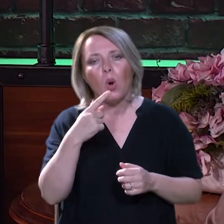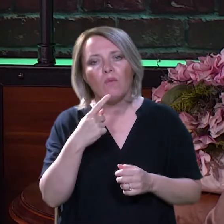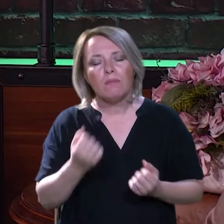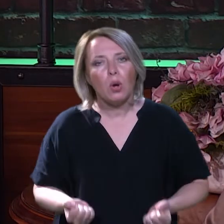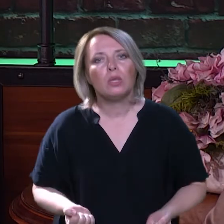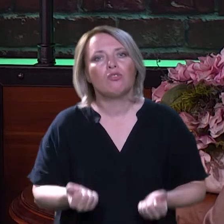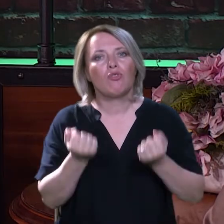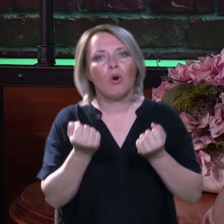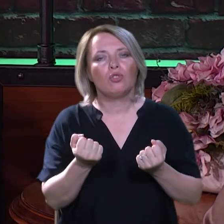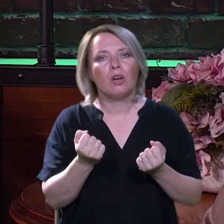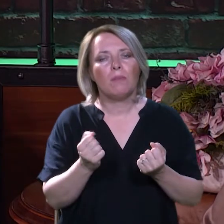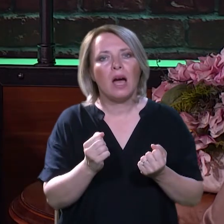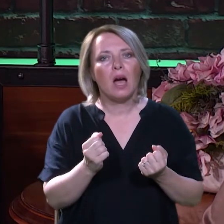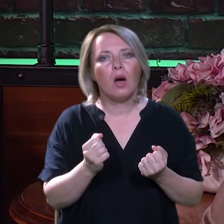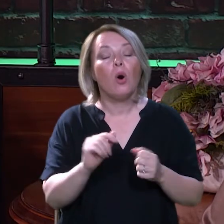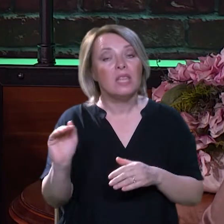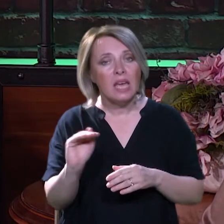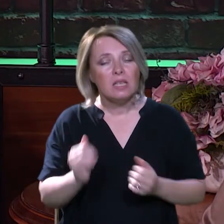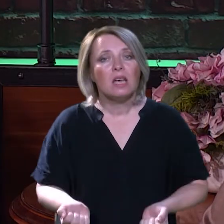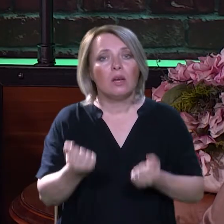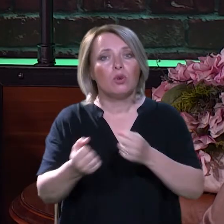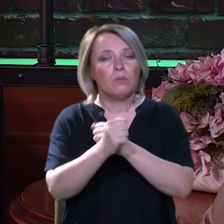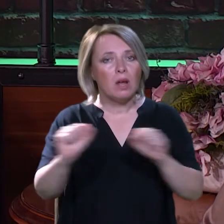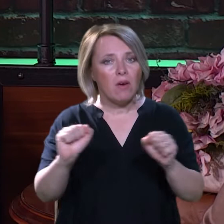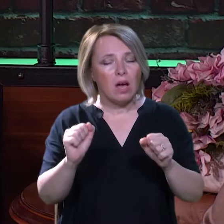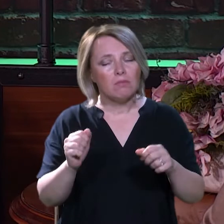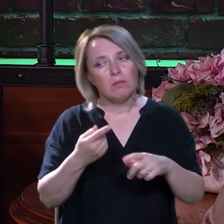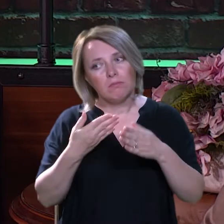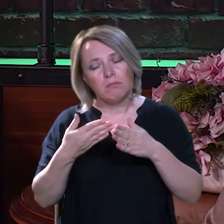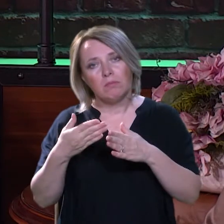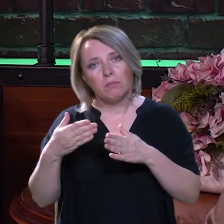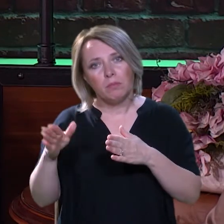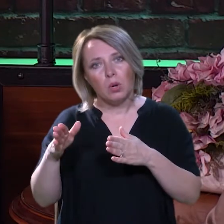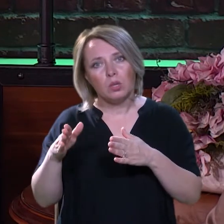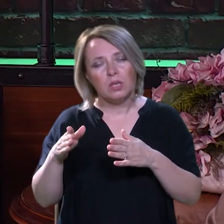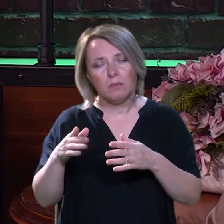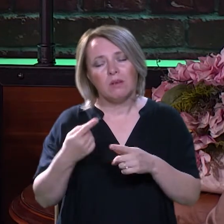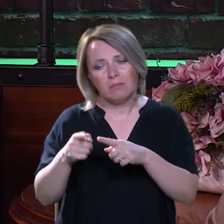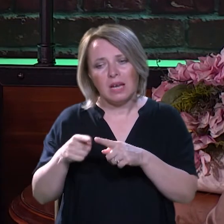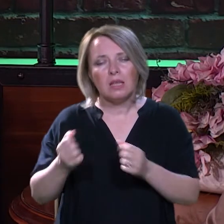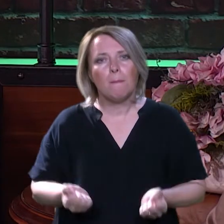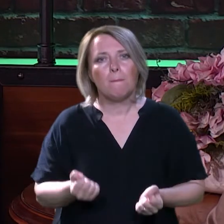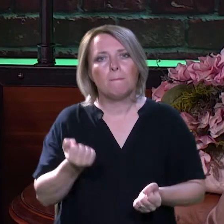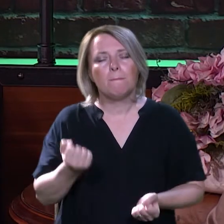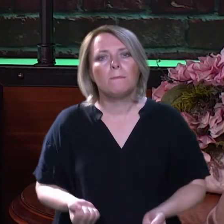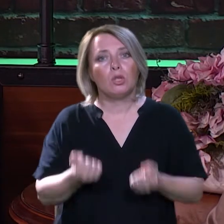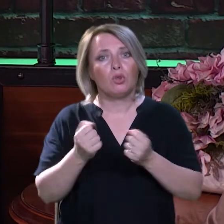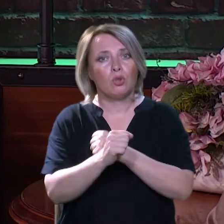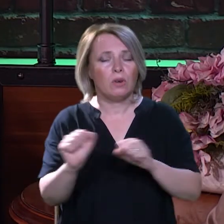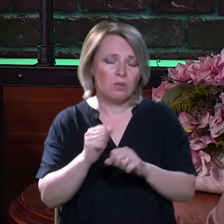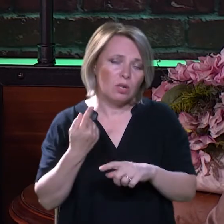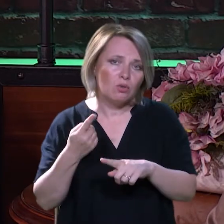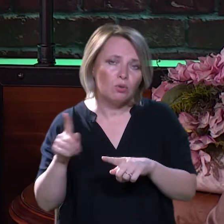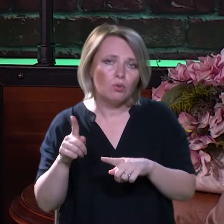svoje izazove i zahtjeve koje moraju prevladati zbog jeli, same prirode poteškoća, zdravstvenih ili